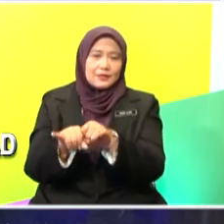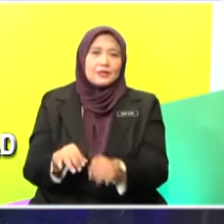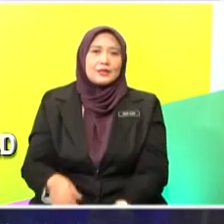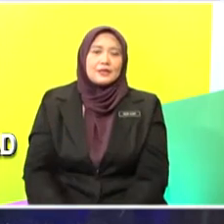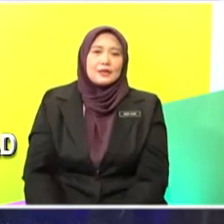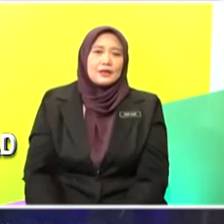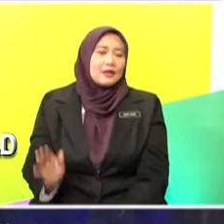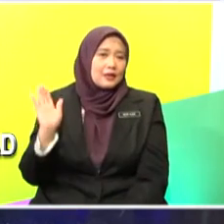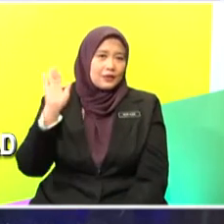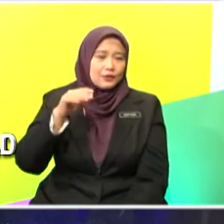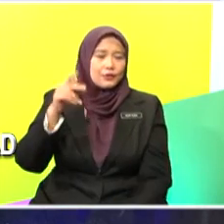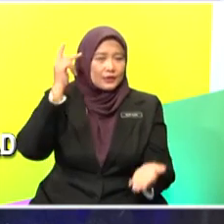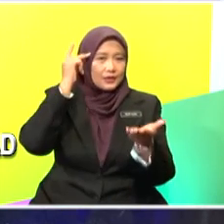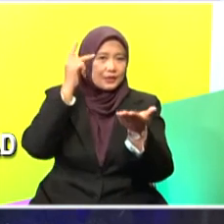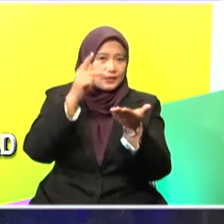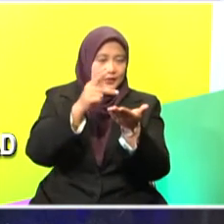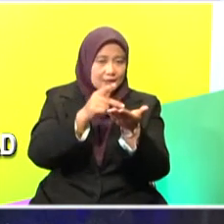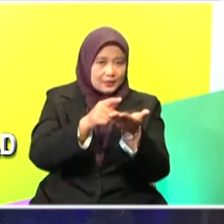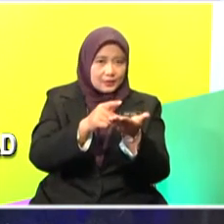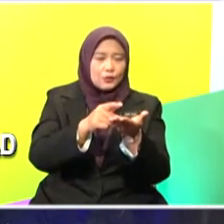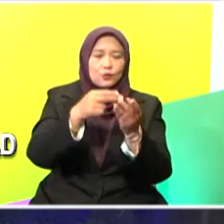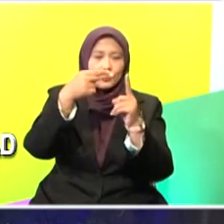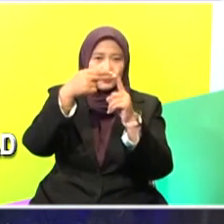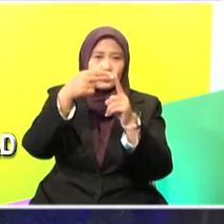A. Ngangakan mulut.